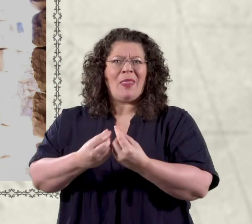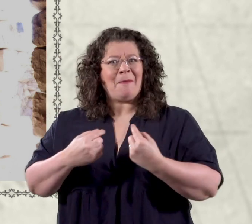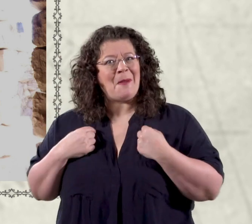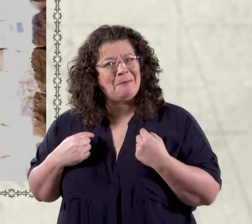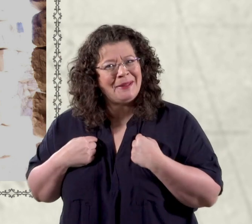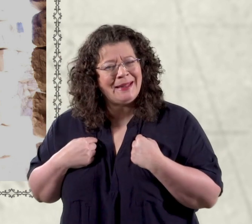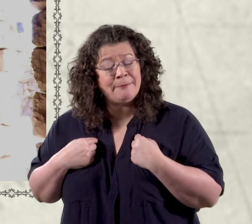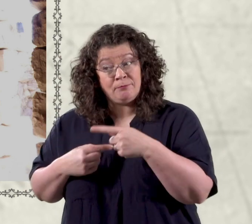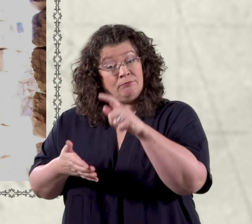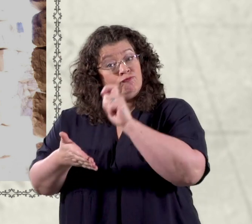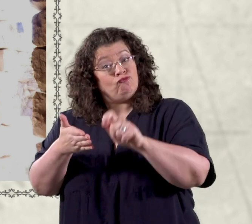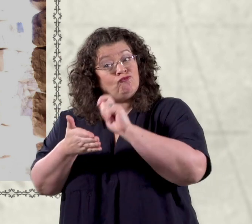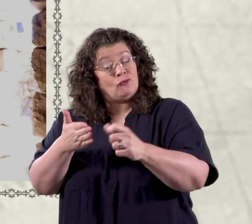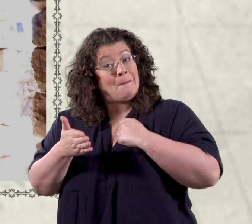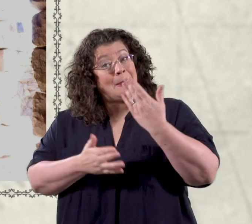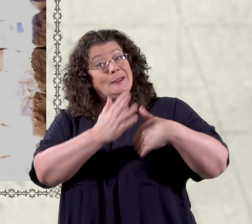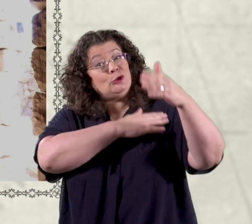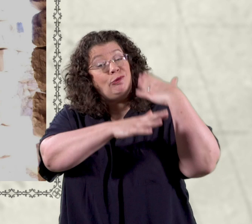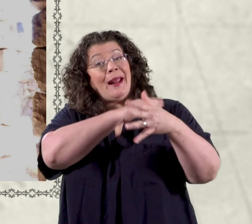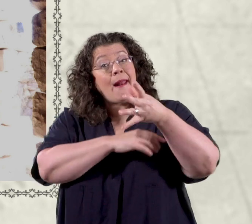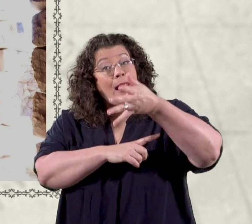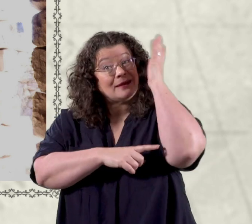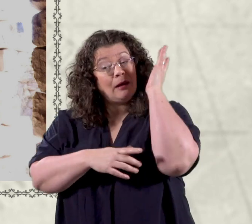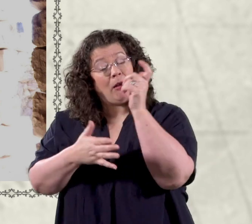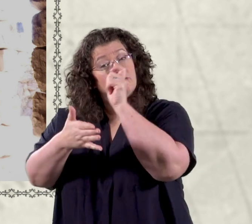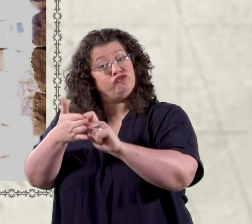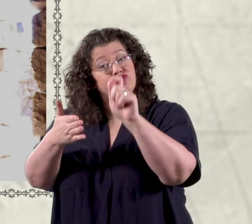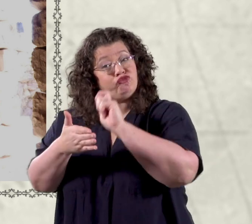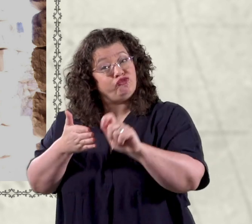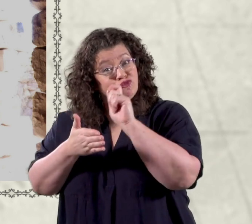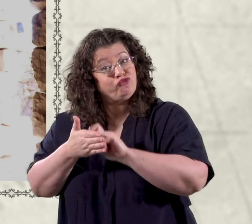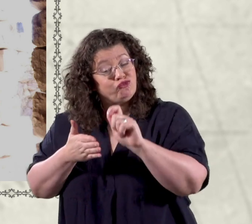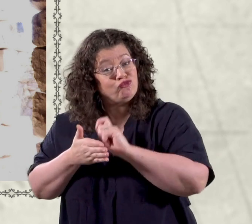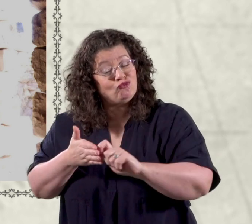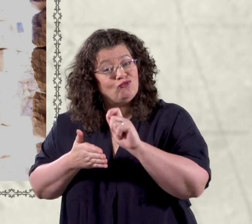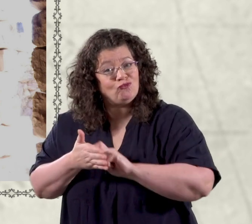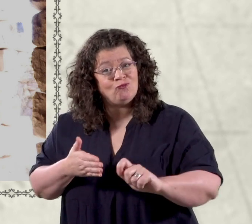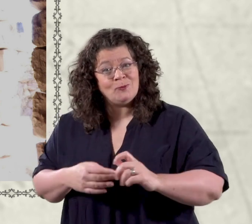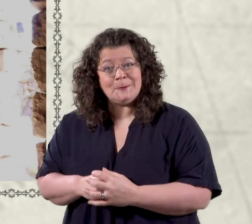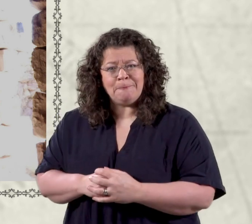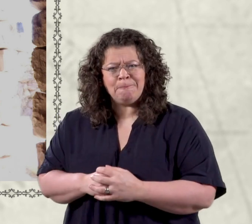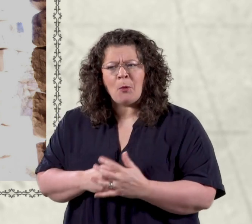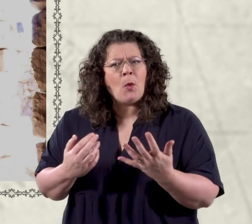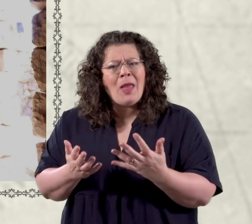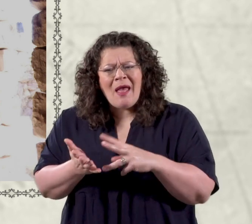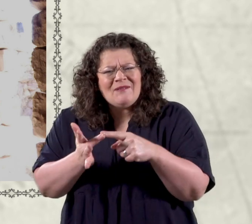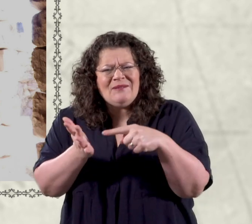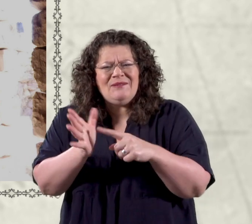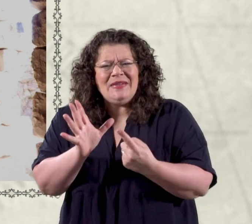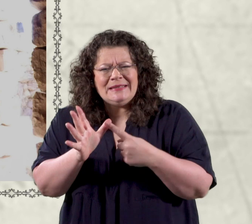hanes mewn Lladin. Do, yn y Vita Davidis.